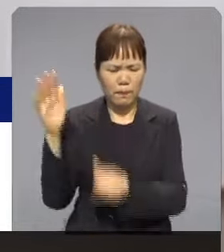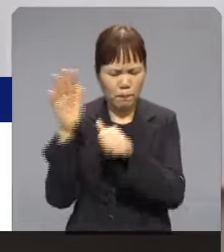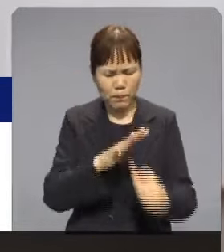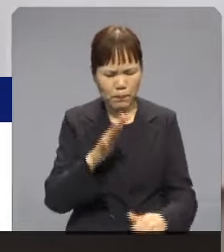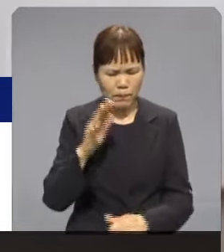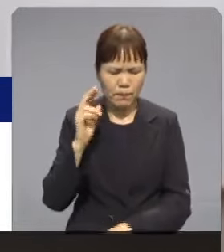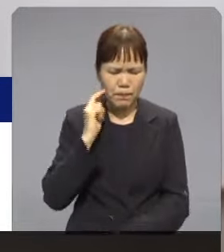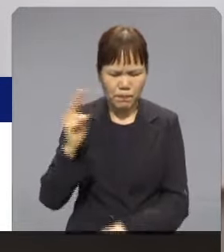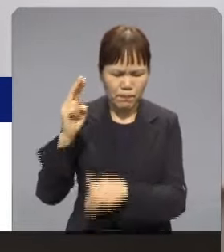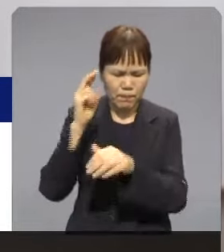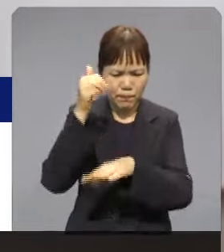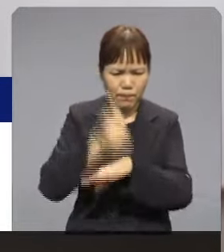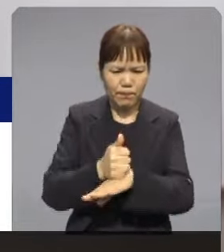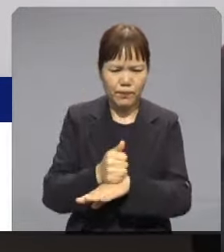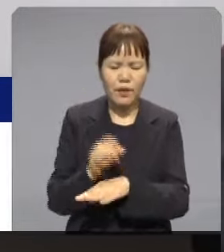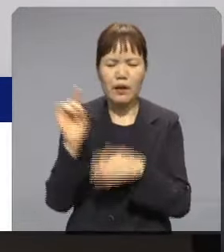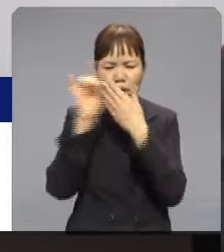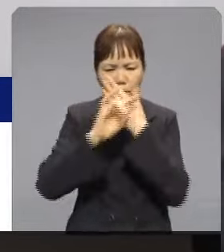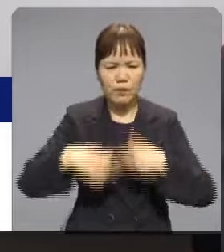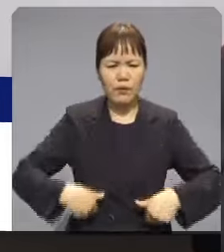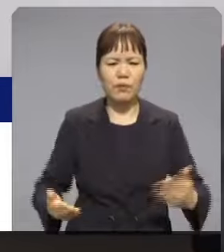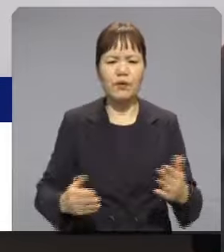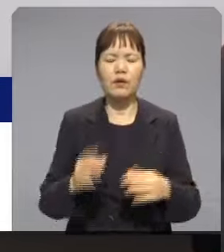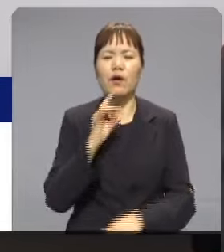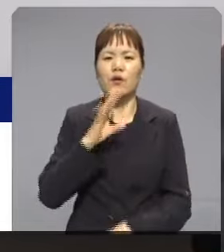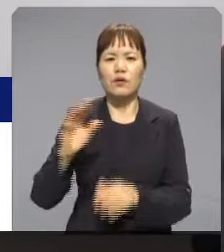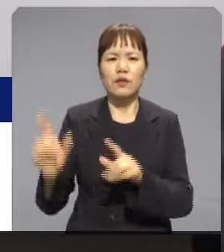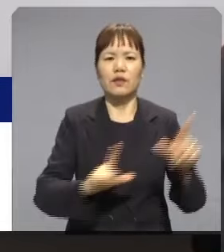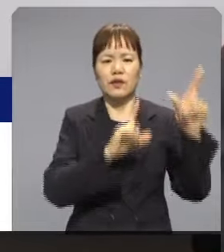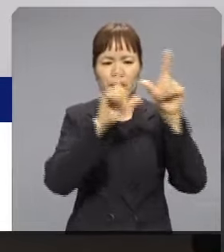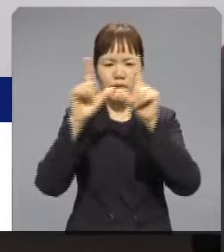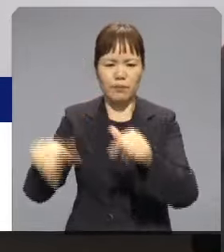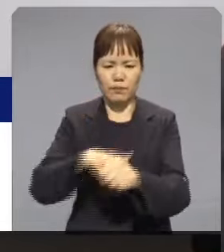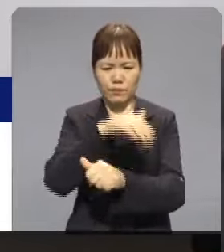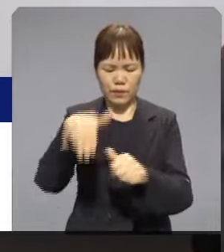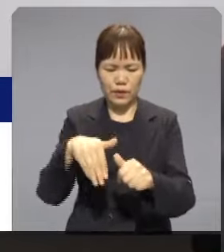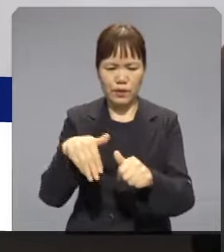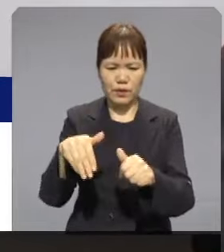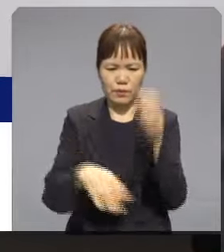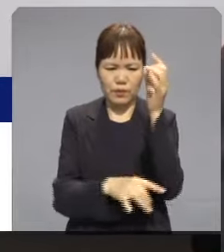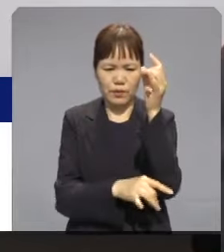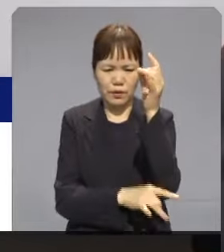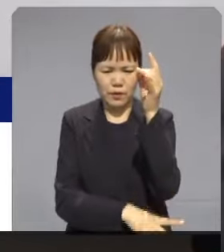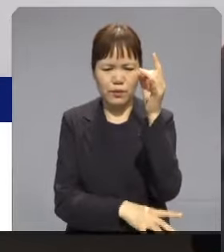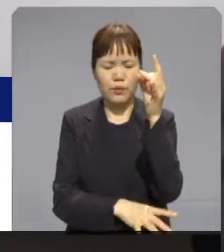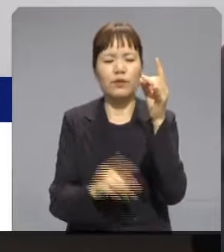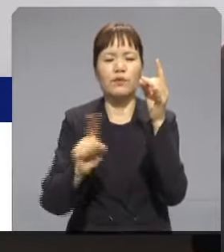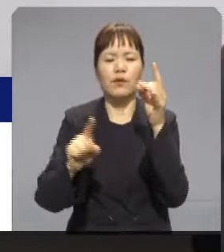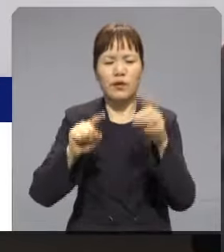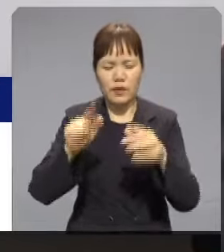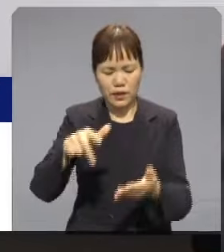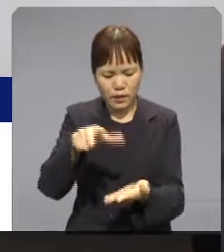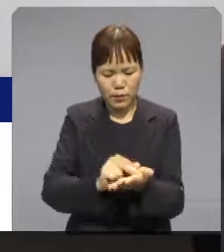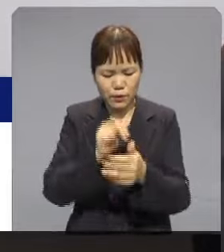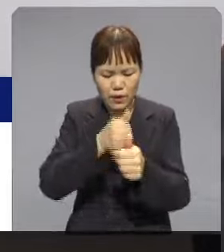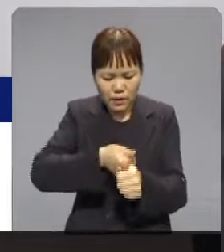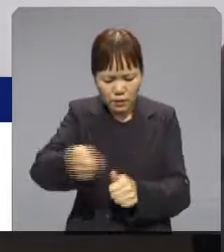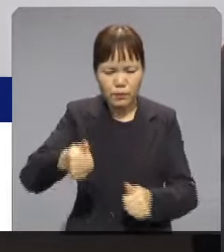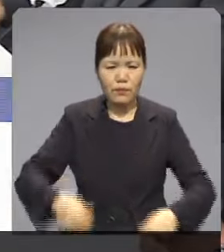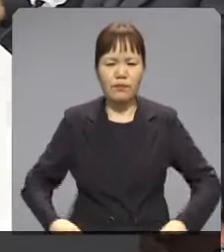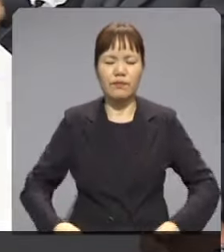변명도 있어서는 안 됩니다. 오직 민심을 나침반으로 삼아 이 난관을